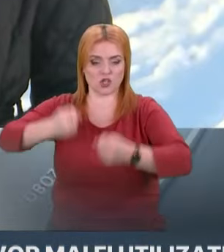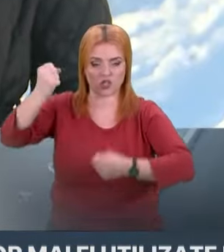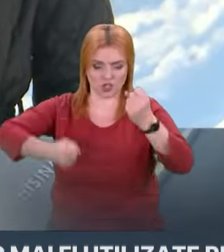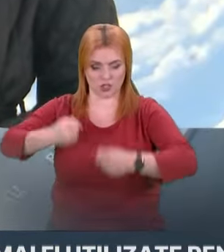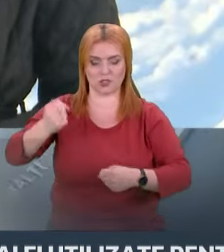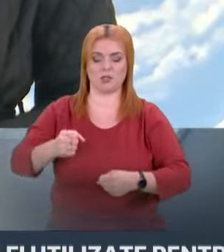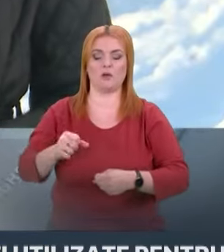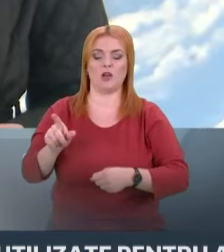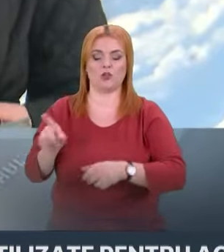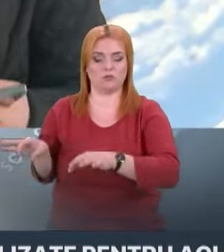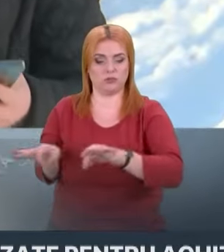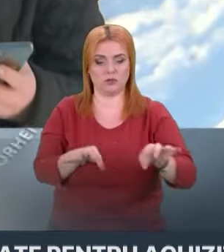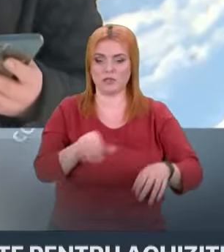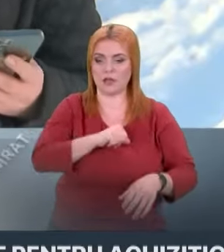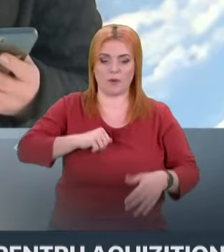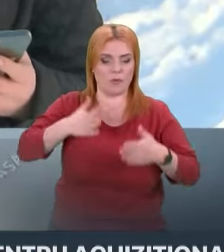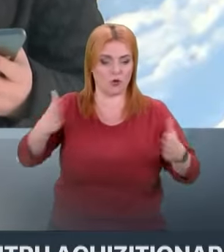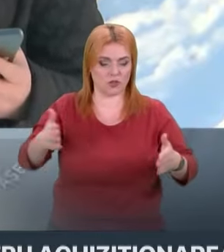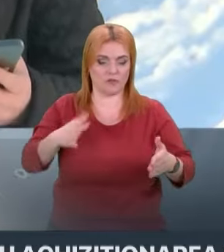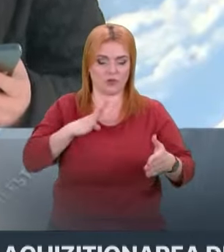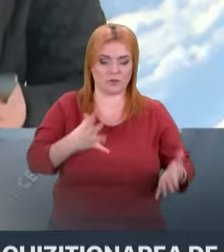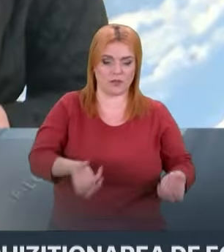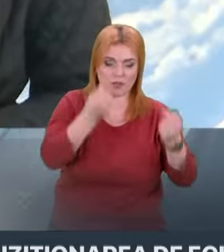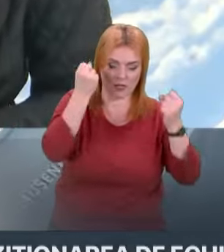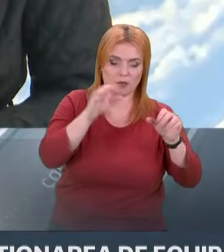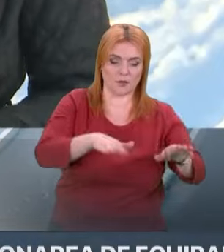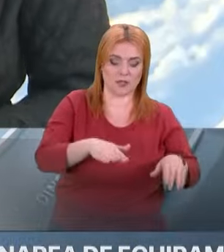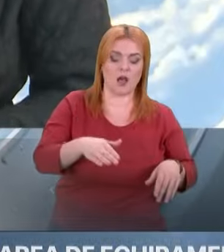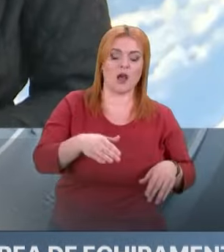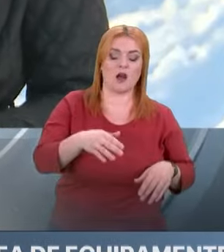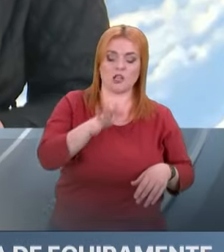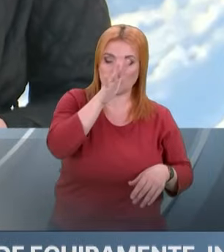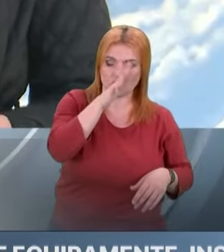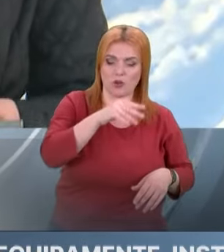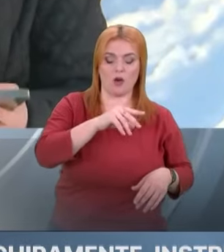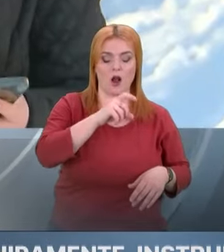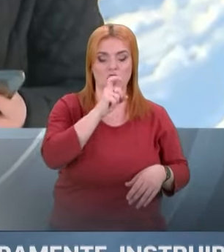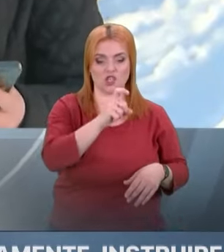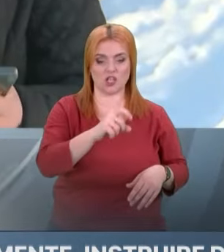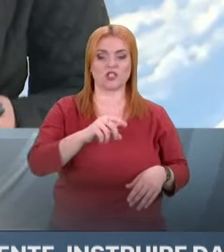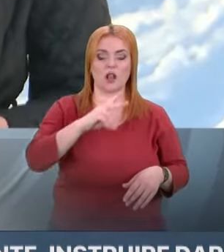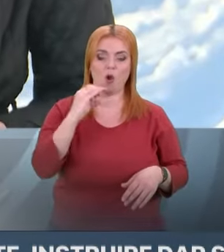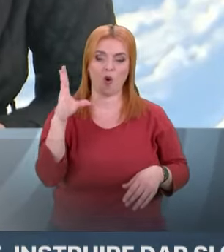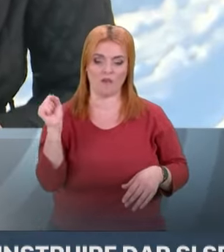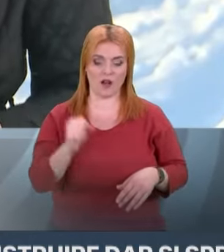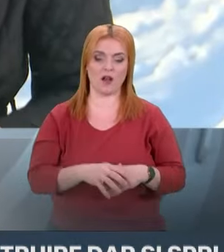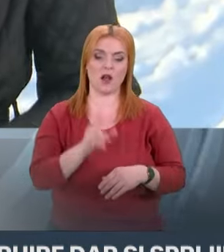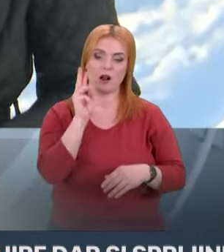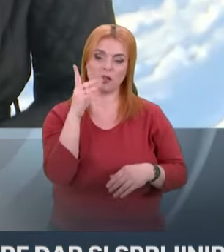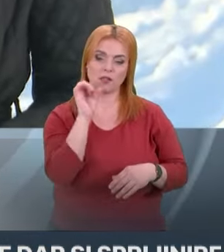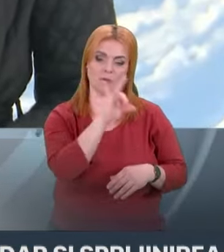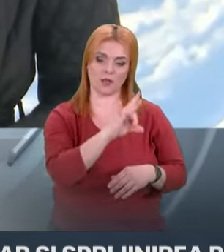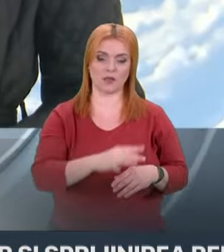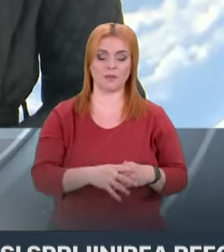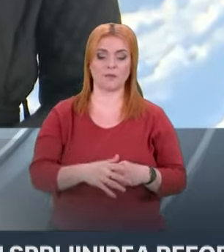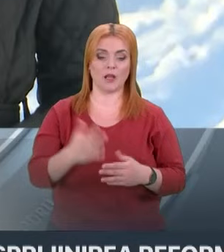misiuni au fost în municipiul Chișinău și raioane precum Ialoveni, Ungheni, Hâncești sau Cantemir. Cât privește